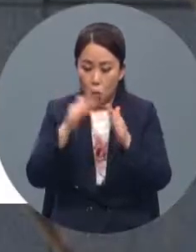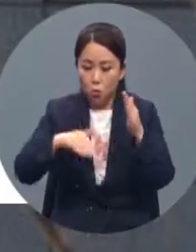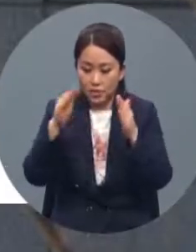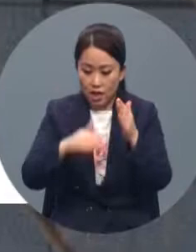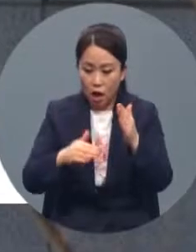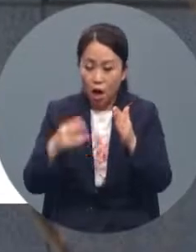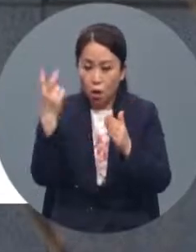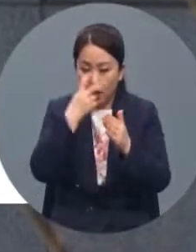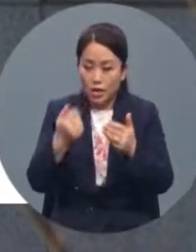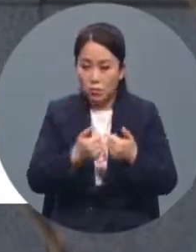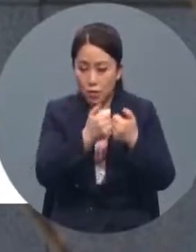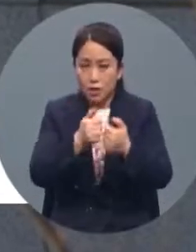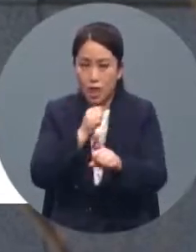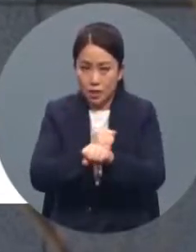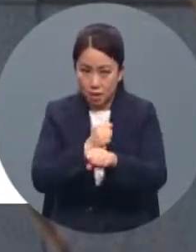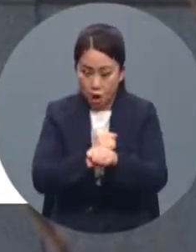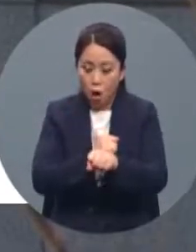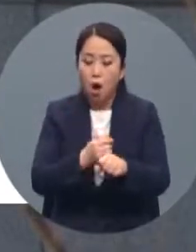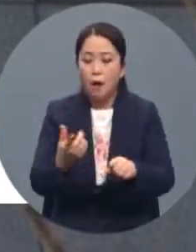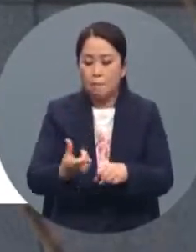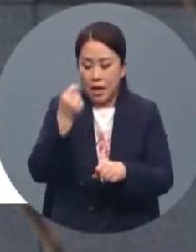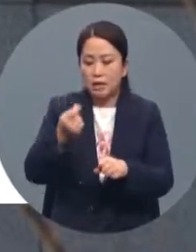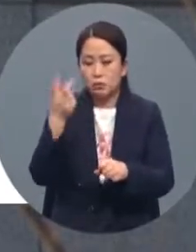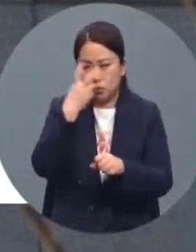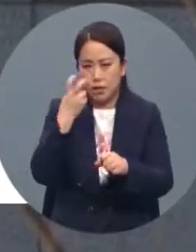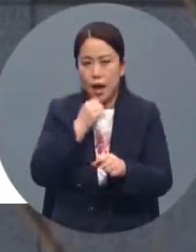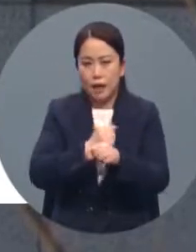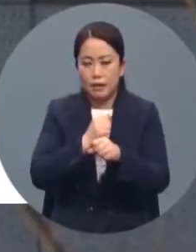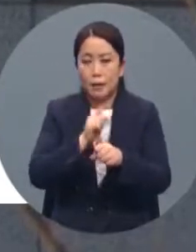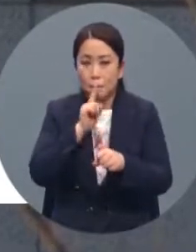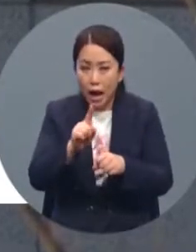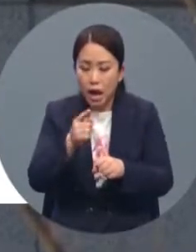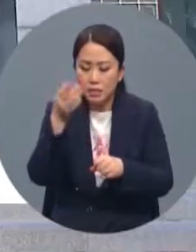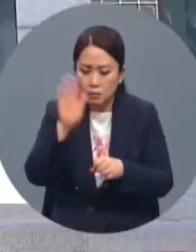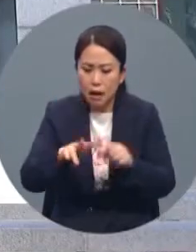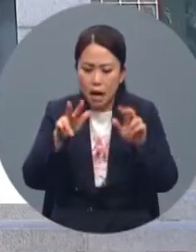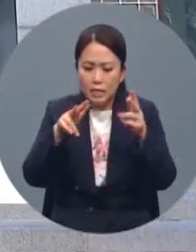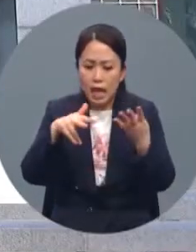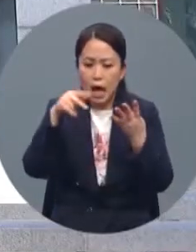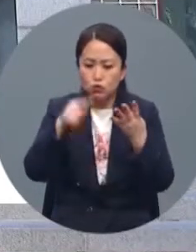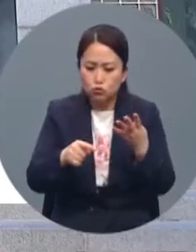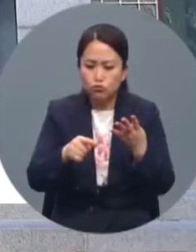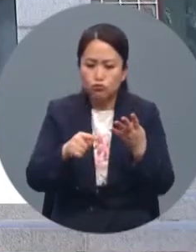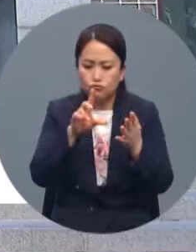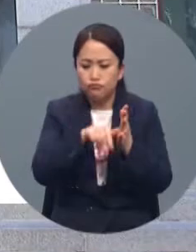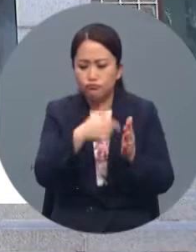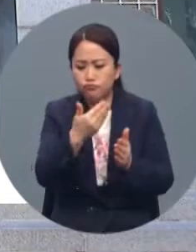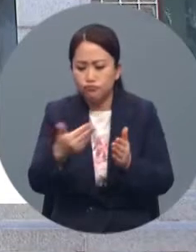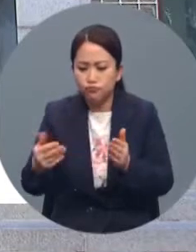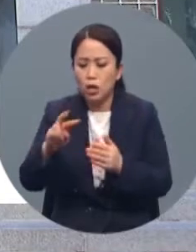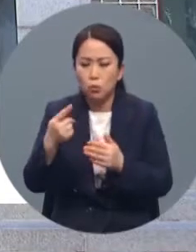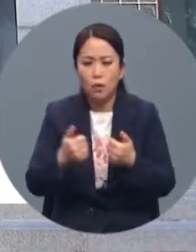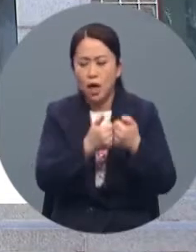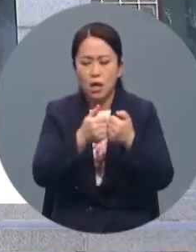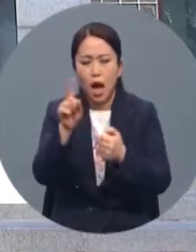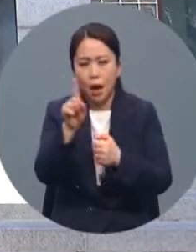열어 빠르게 조사하겠다고 밝혔지만 지금까지 4주가 지나도록 회의를 한 차례도 열지